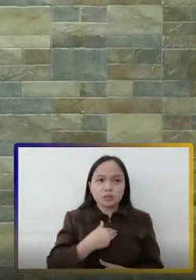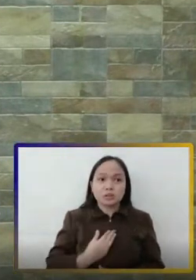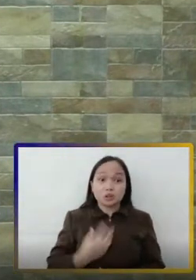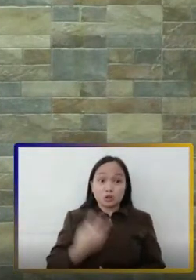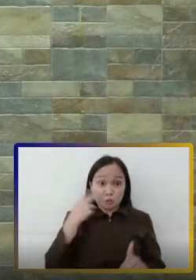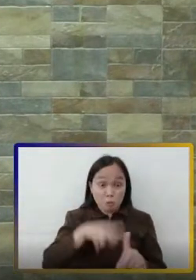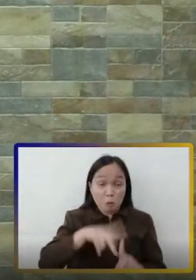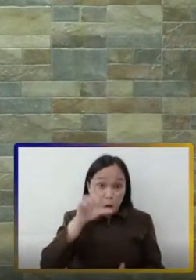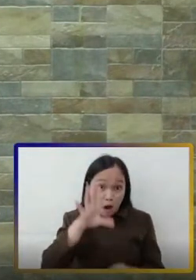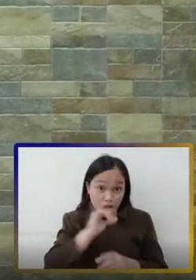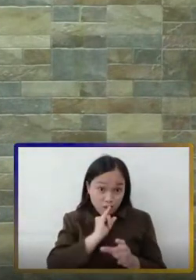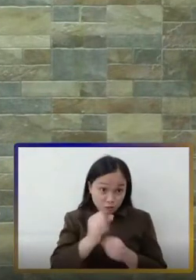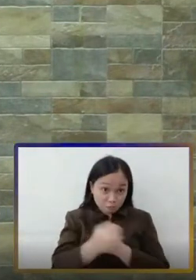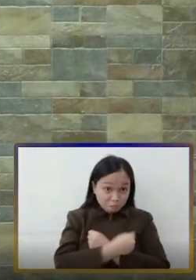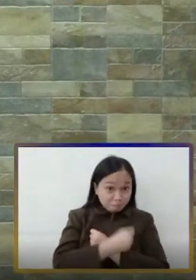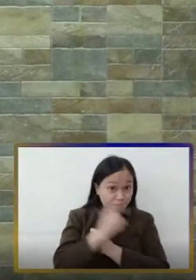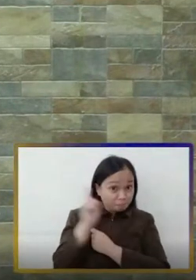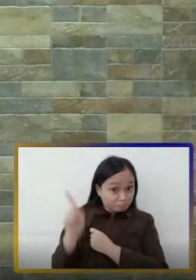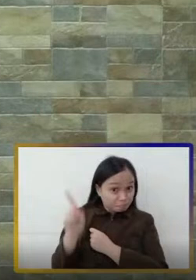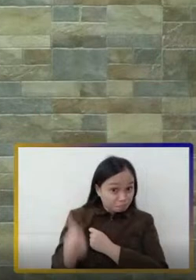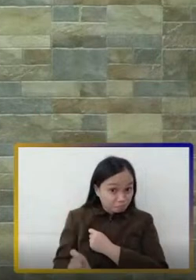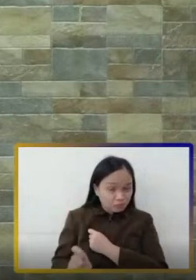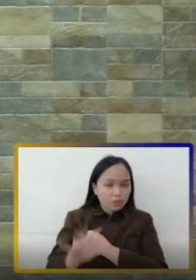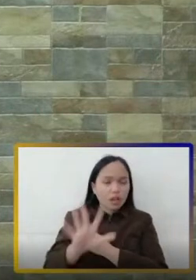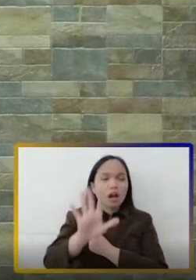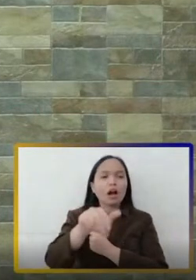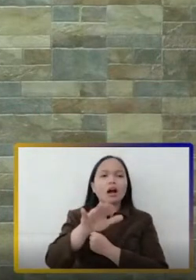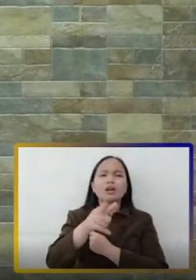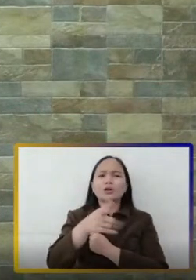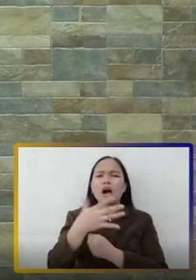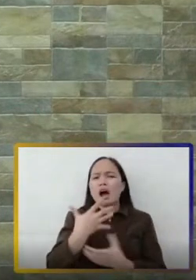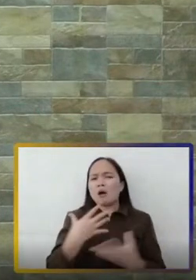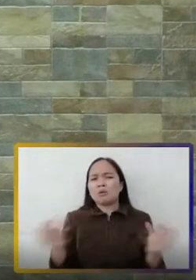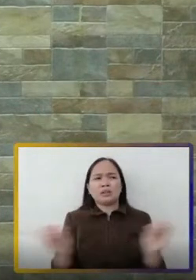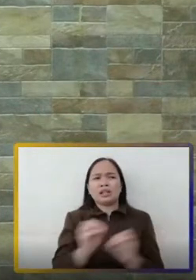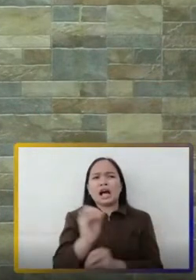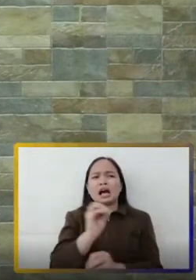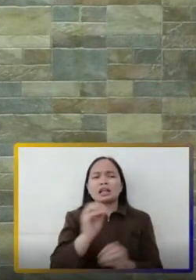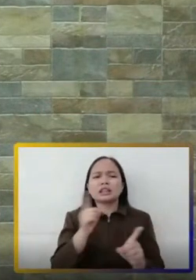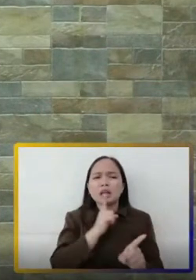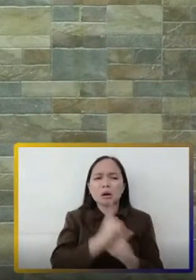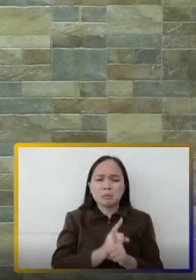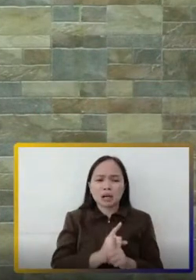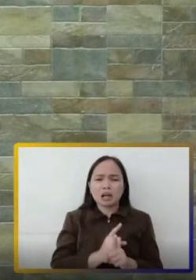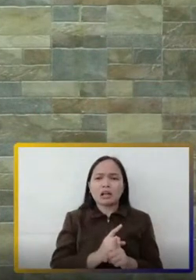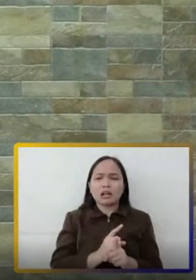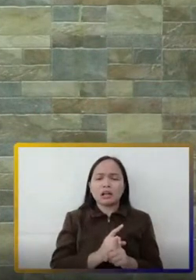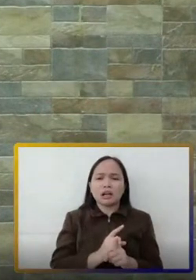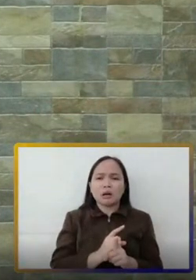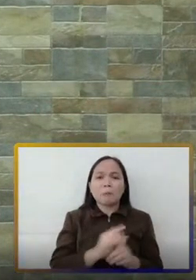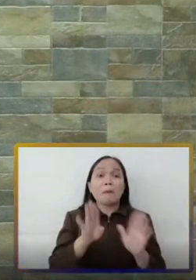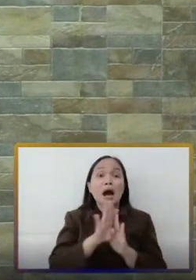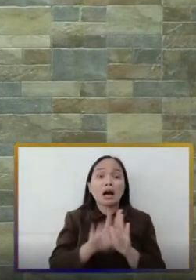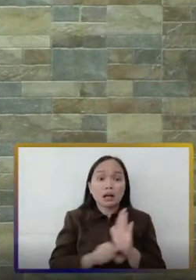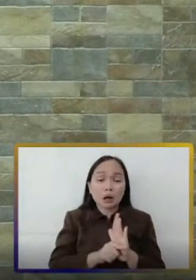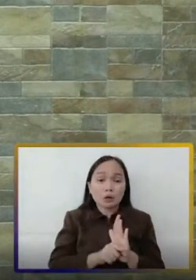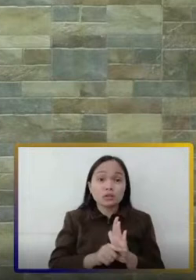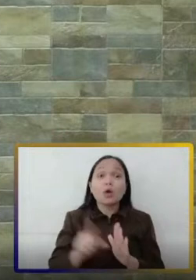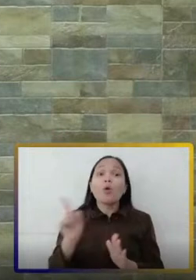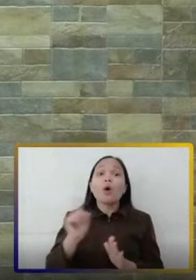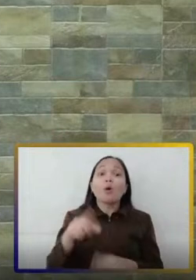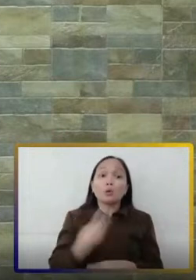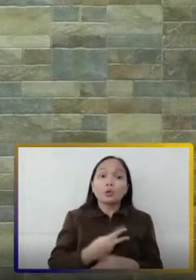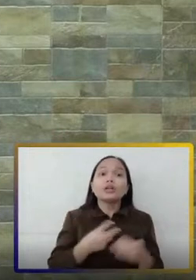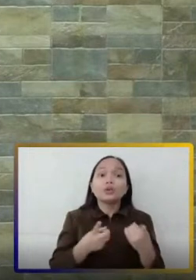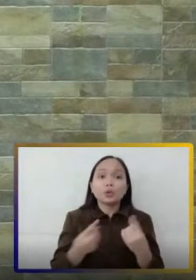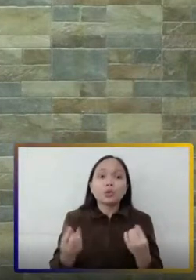God is love? Kapatid, out of context ka. ang dapat nating ginagawa ay